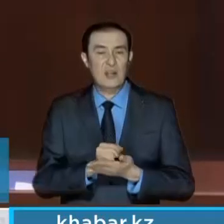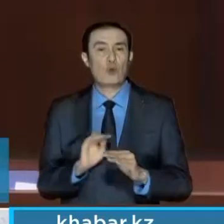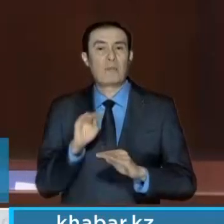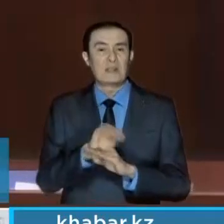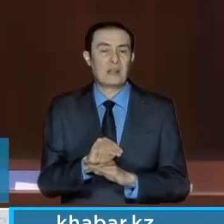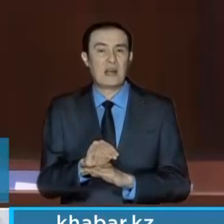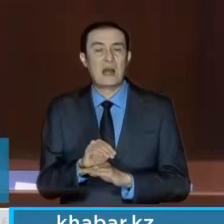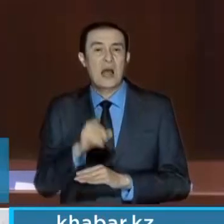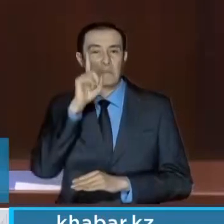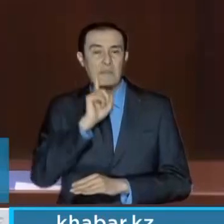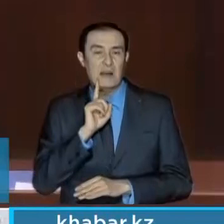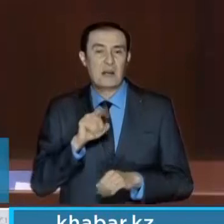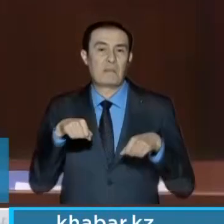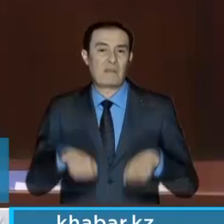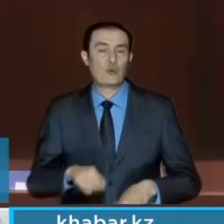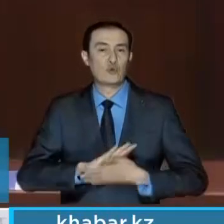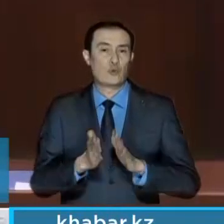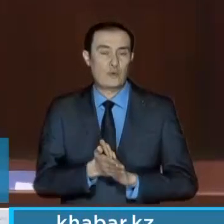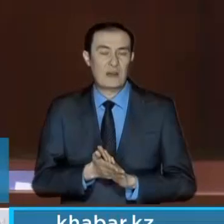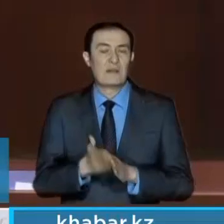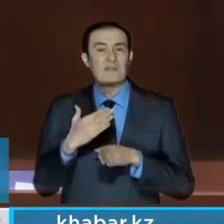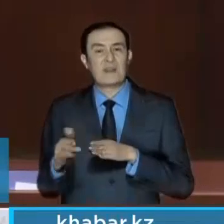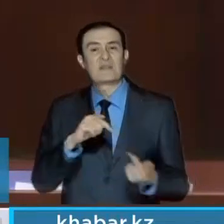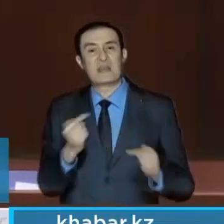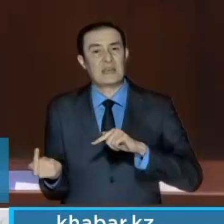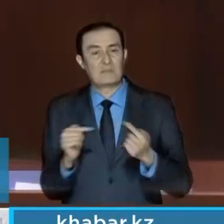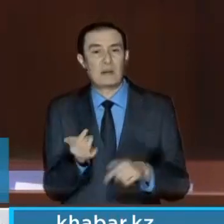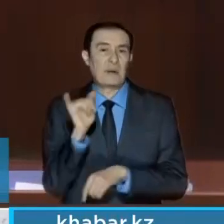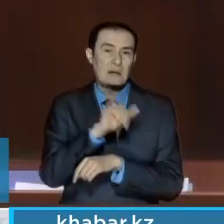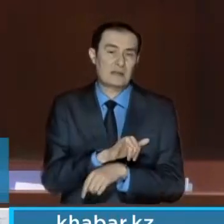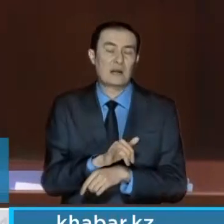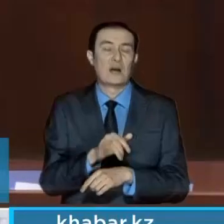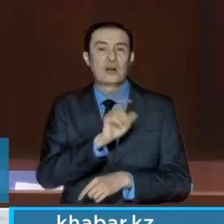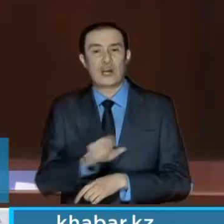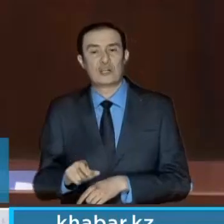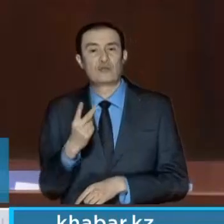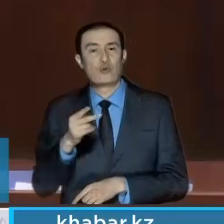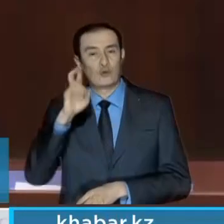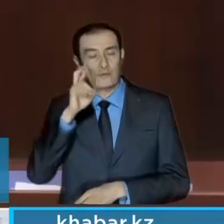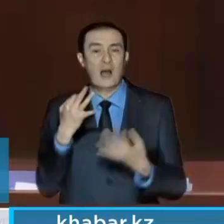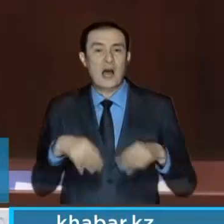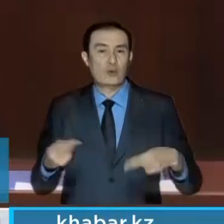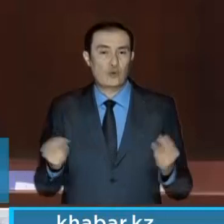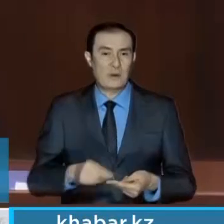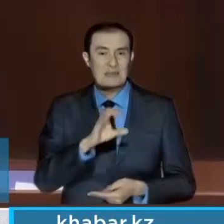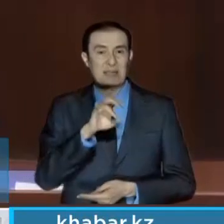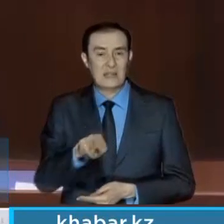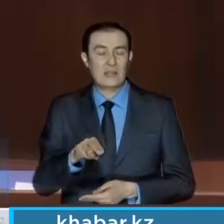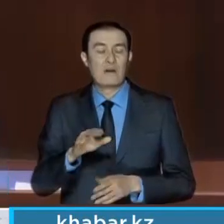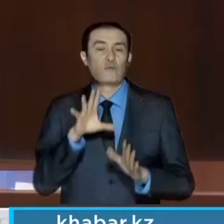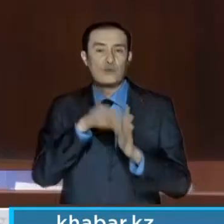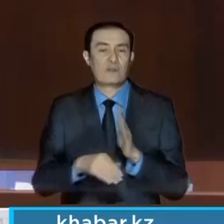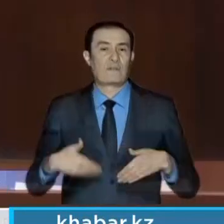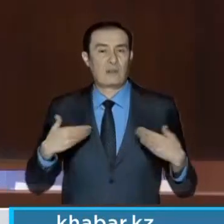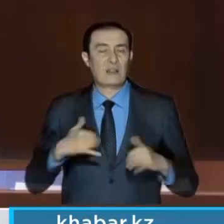дополнительных оптимальных правовых условий в сфере взаимных поездок граждан двух стран уверен что одобренный сенаторами закон внесёт